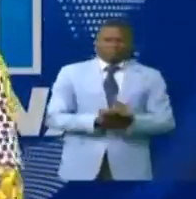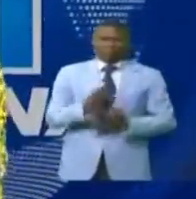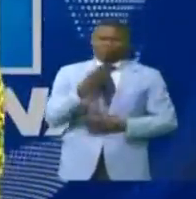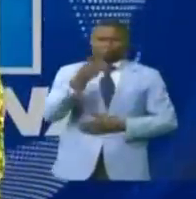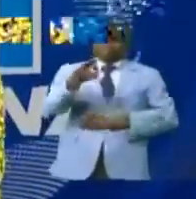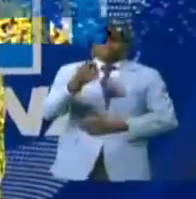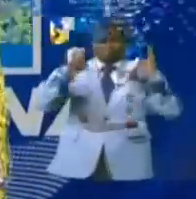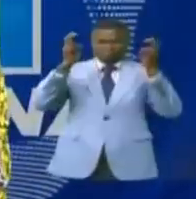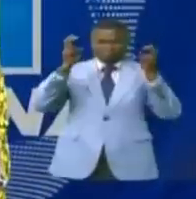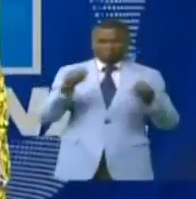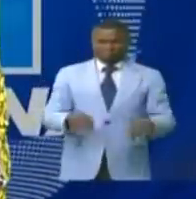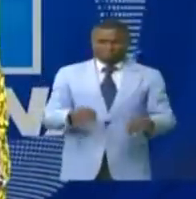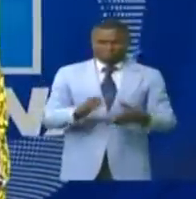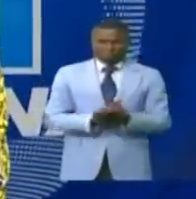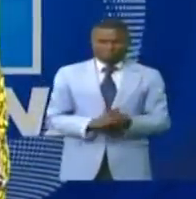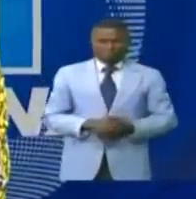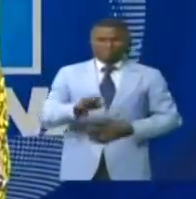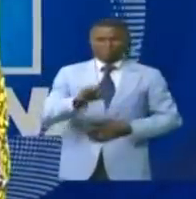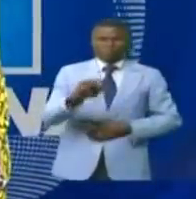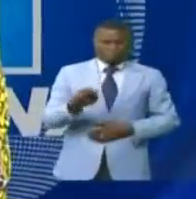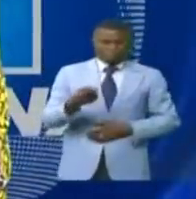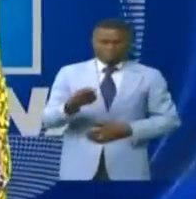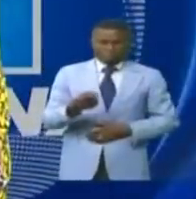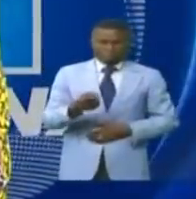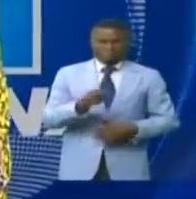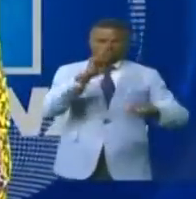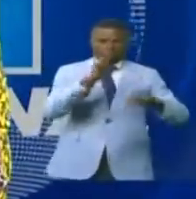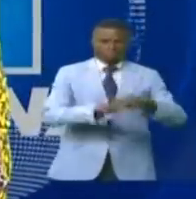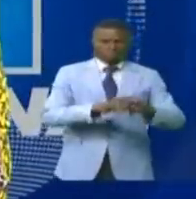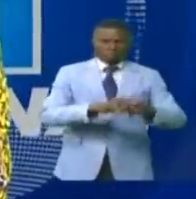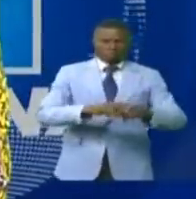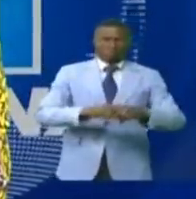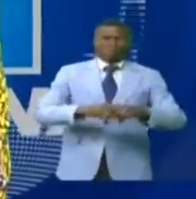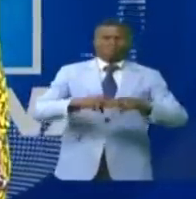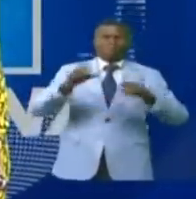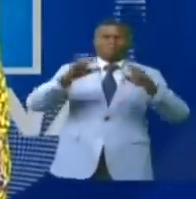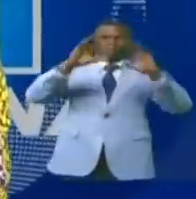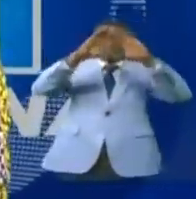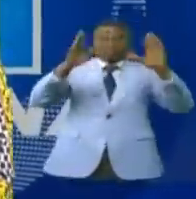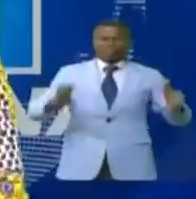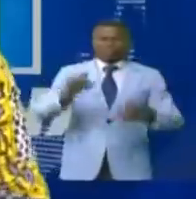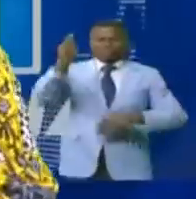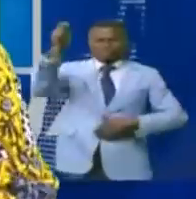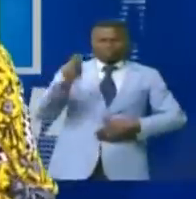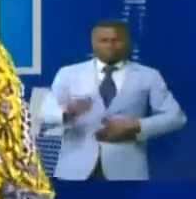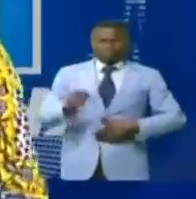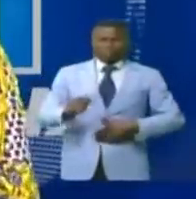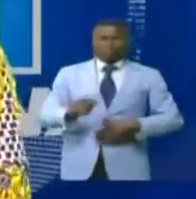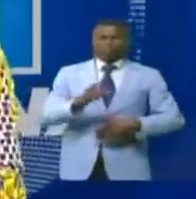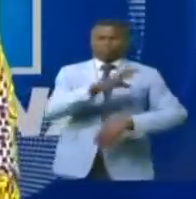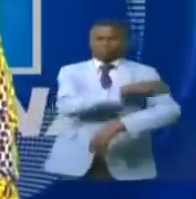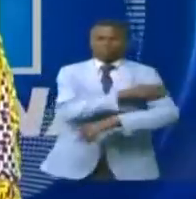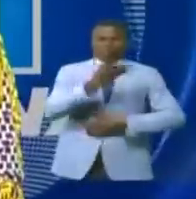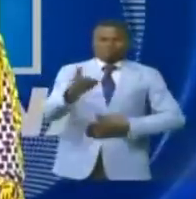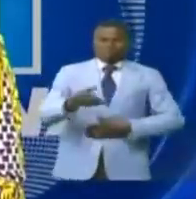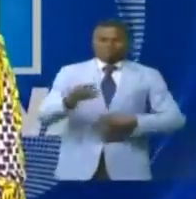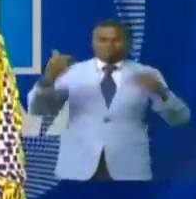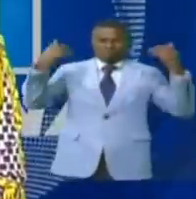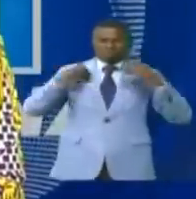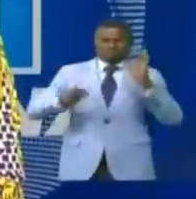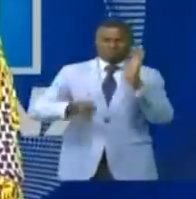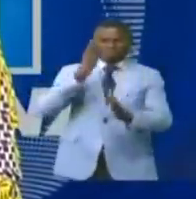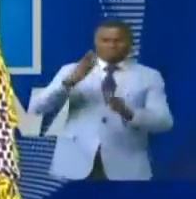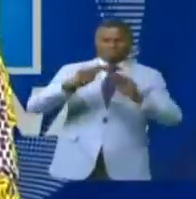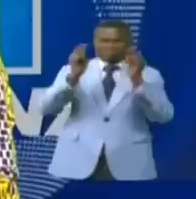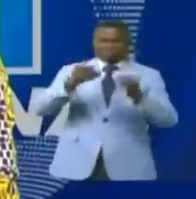dit à l'entame de ce journal, qui a logé au camp Kokolo des civils non dépendants des militaires? Le commandant de la 14e région